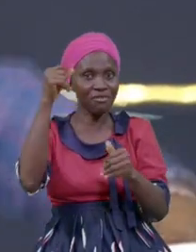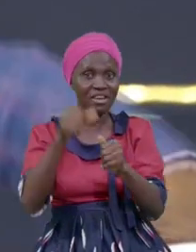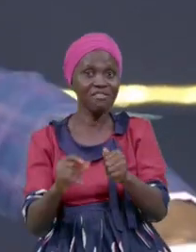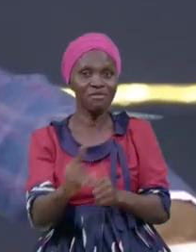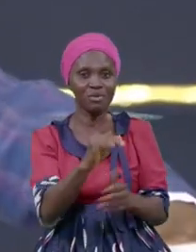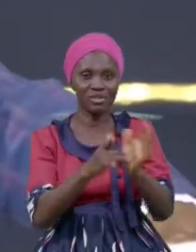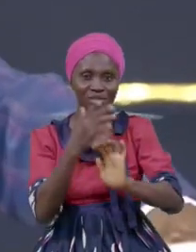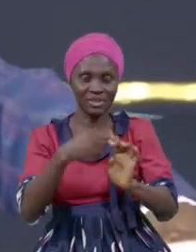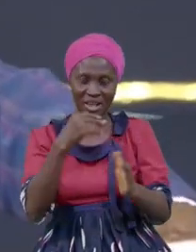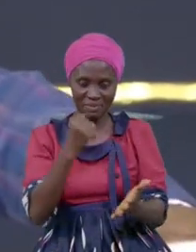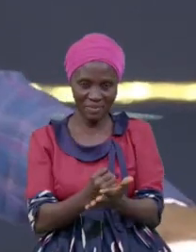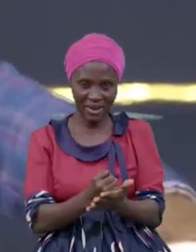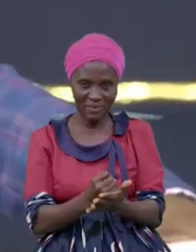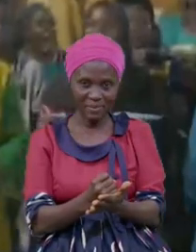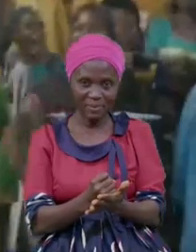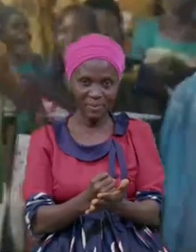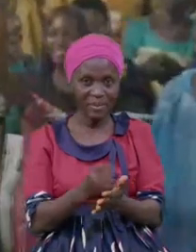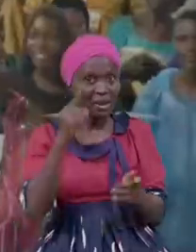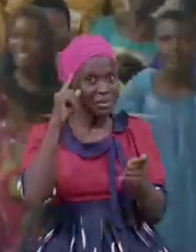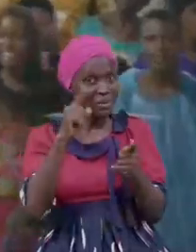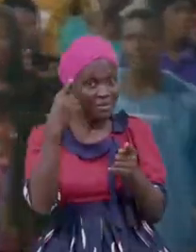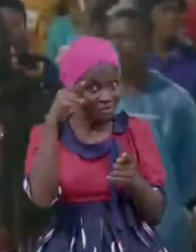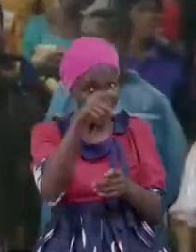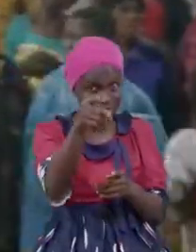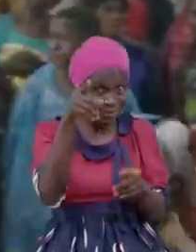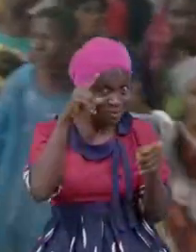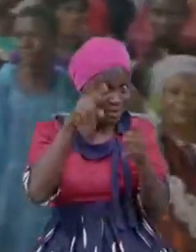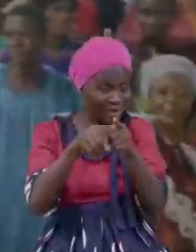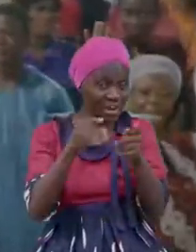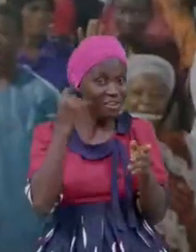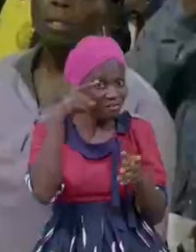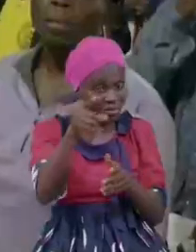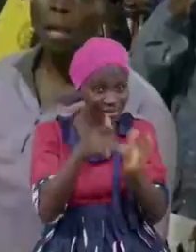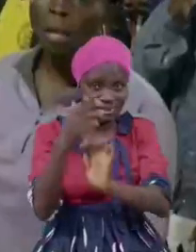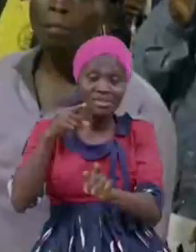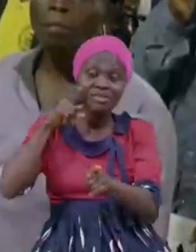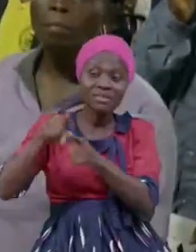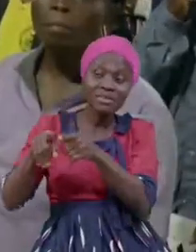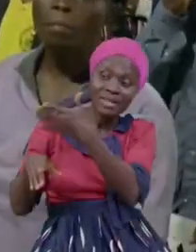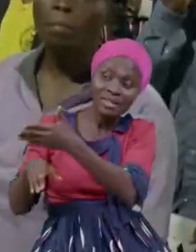nous. Mon frère là-bas pour toi, ma soeur là-bas pour toi,